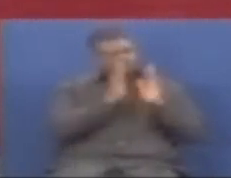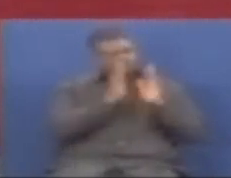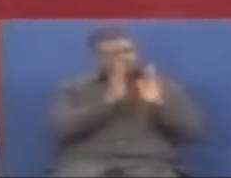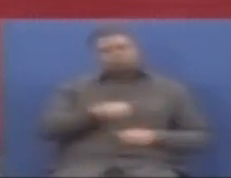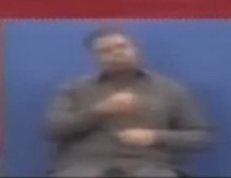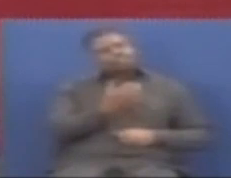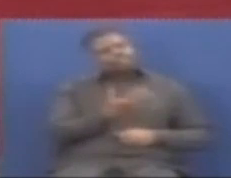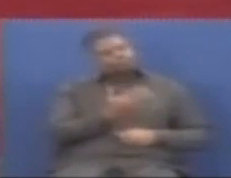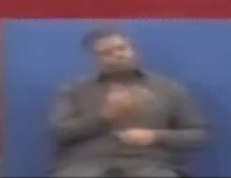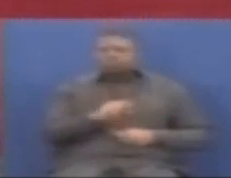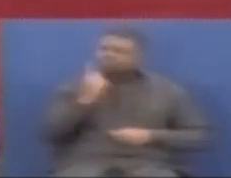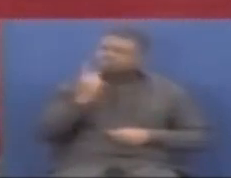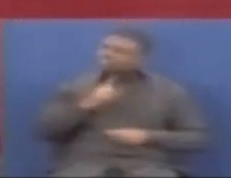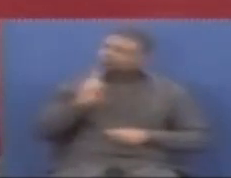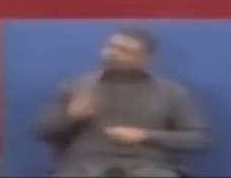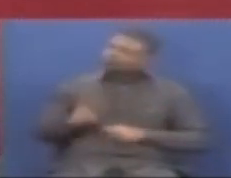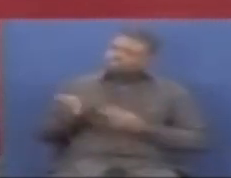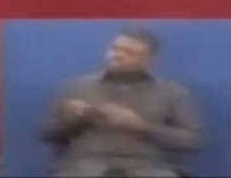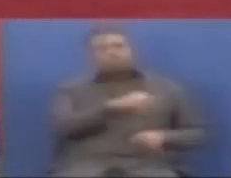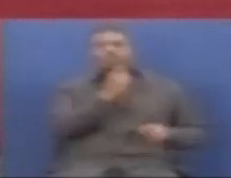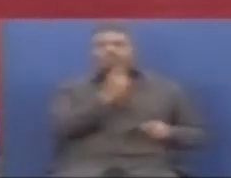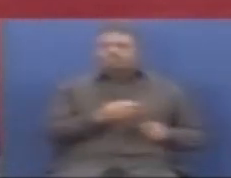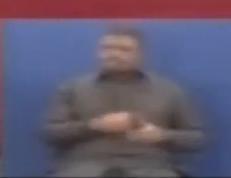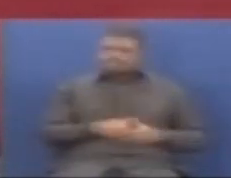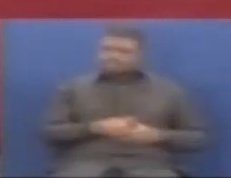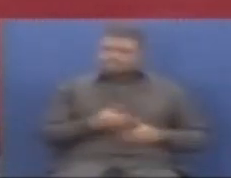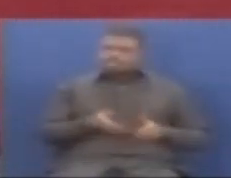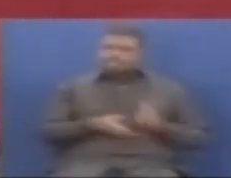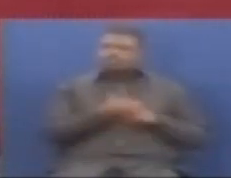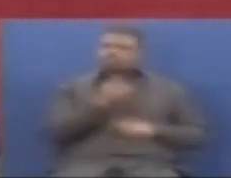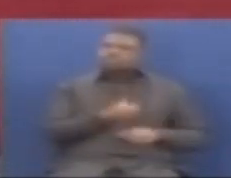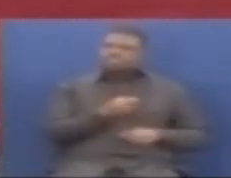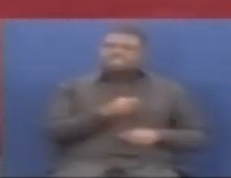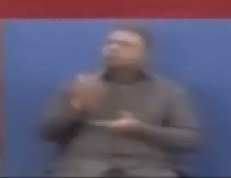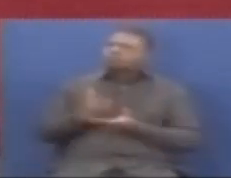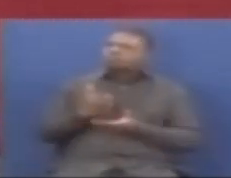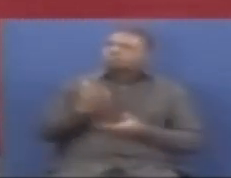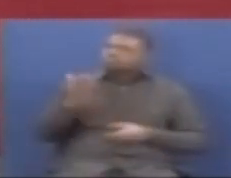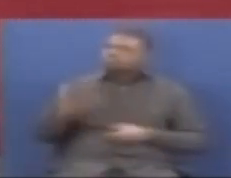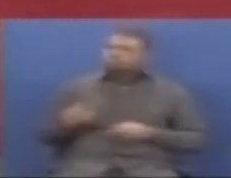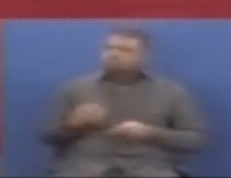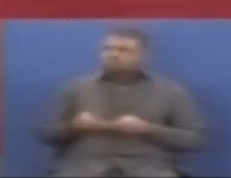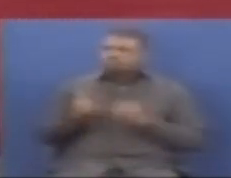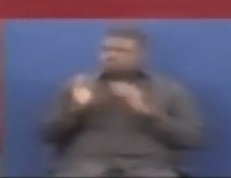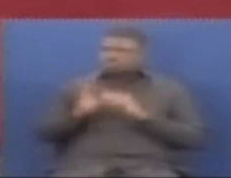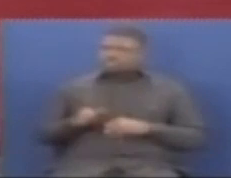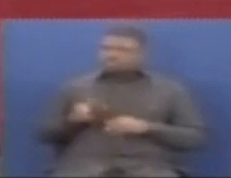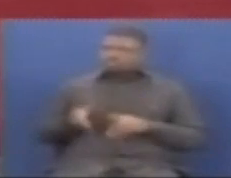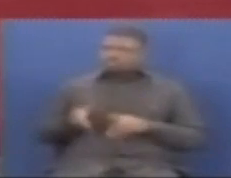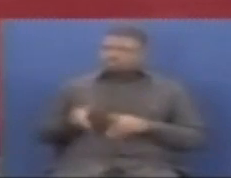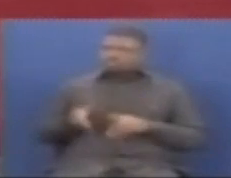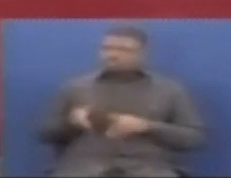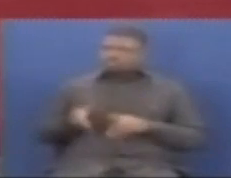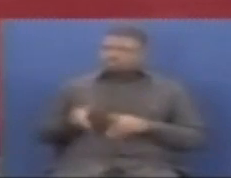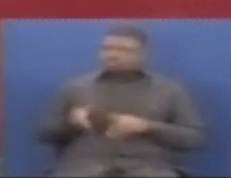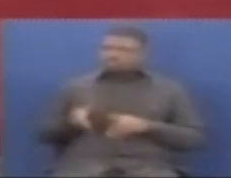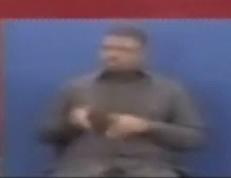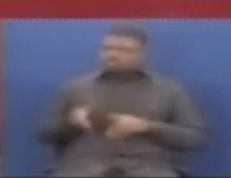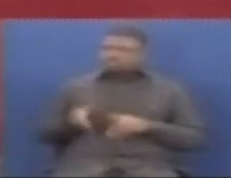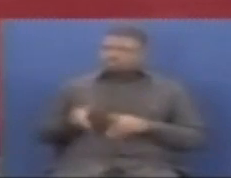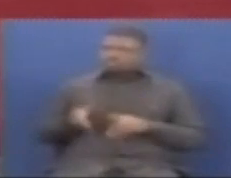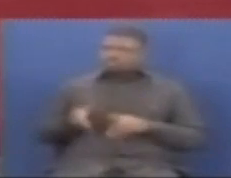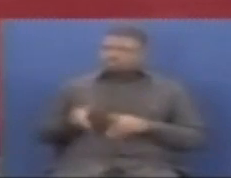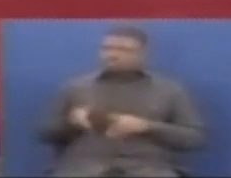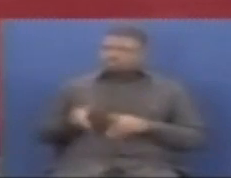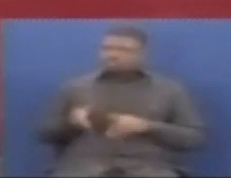tarehe 6 mwezi wa 9 2018 Mheshimiwa Rais ameenda pale na kaagiza barabara hii malizike haraka iwezekanavyo. Sasa ni nini kifanyike sasa hii barabara hii kamilike? Kwa